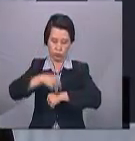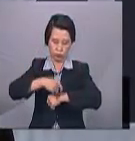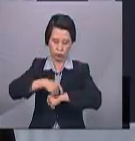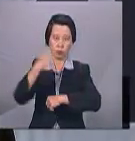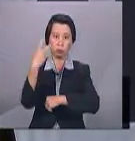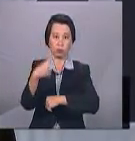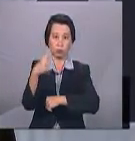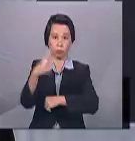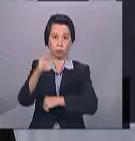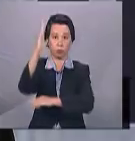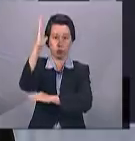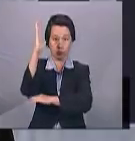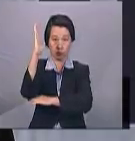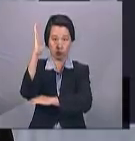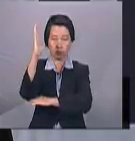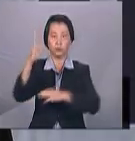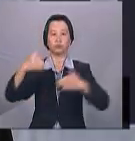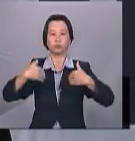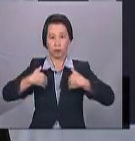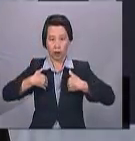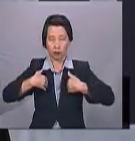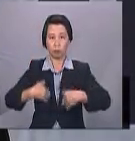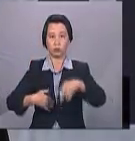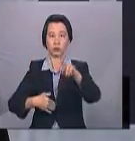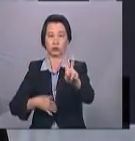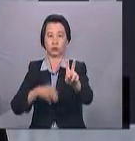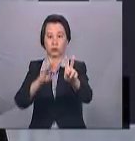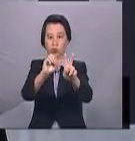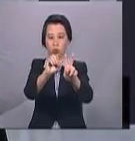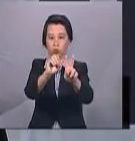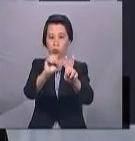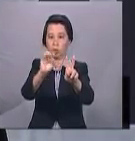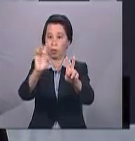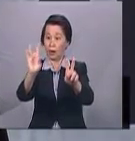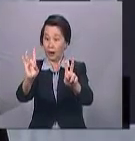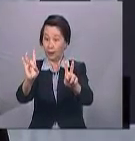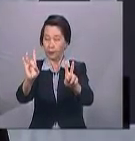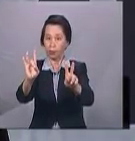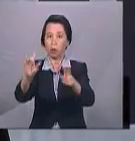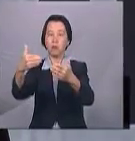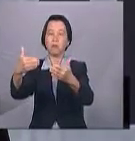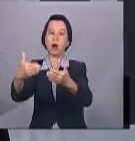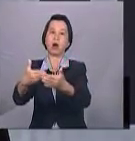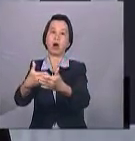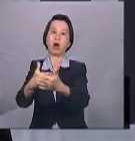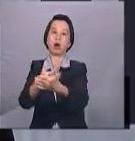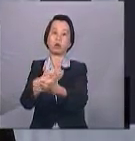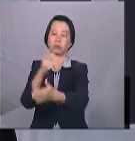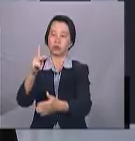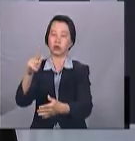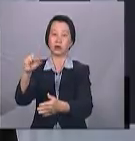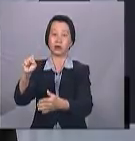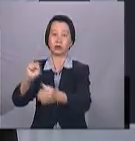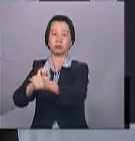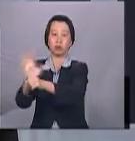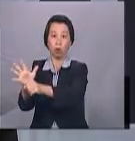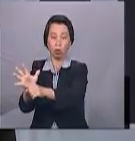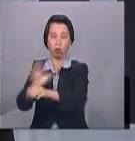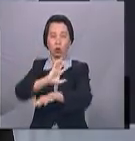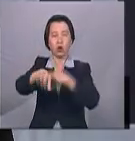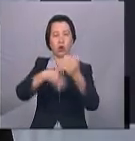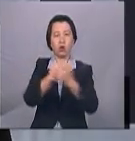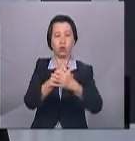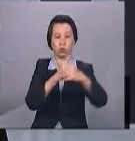hari, terdapat 208 kes baru yang telah dilaporkan. Ini menjadikan jumlah kes